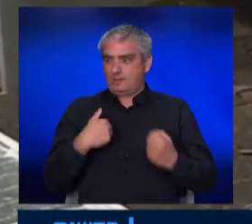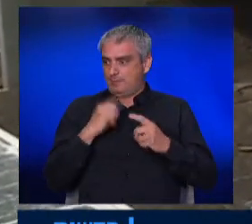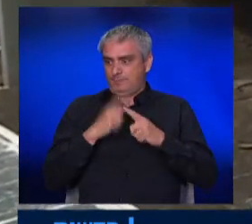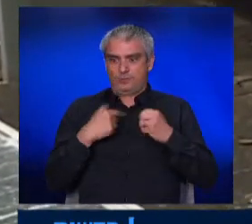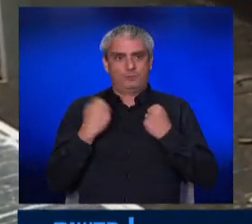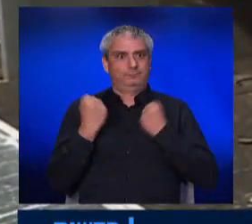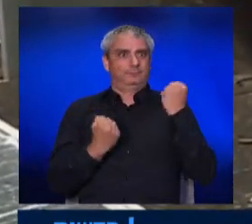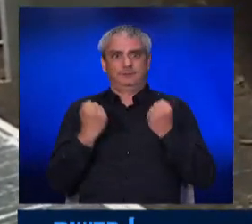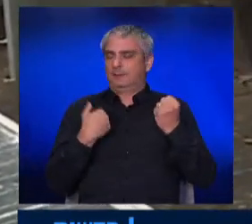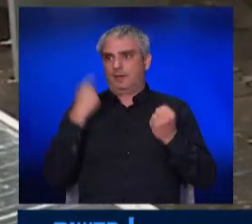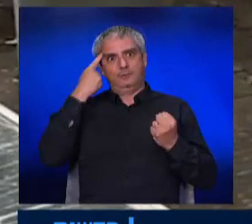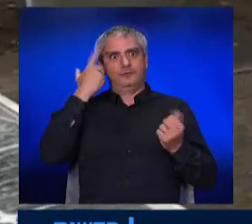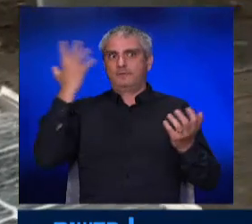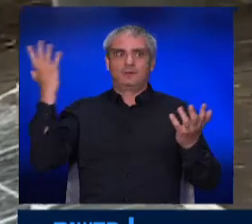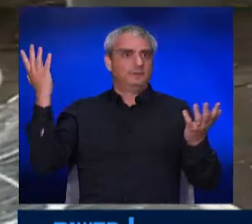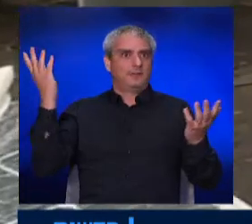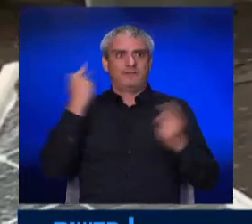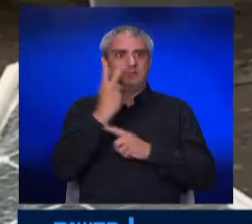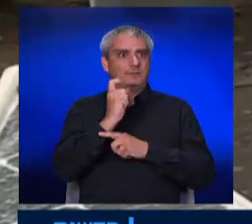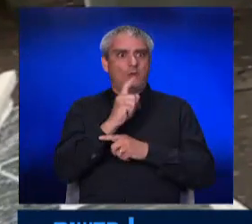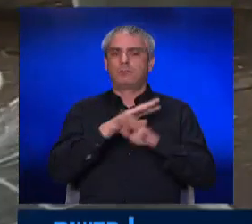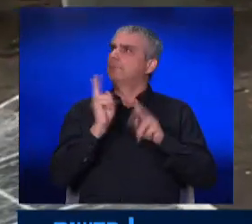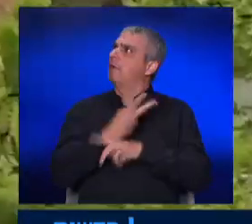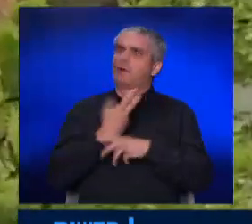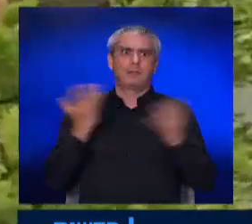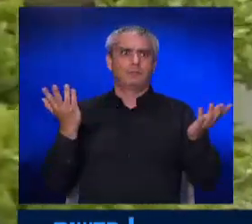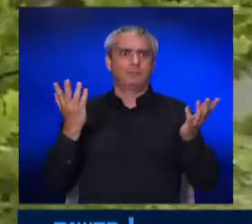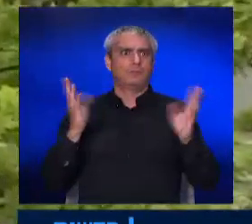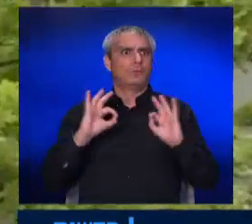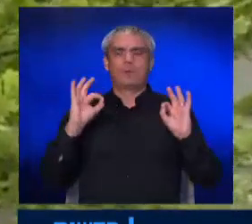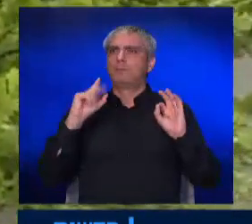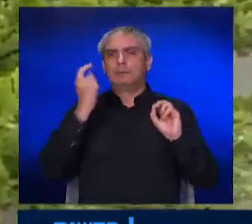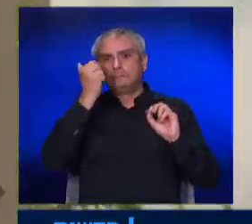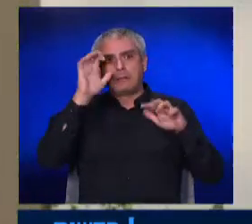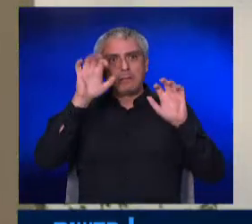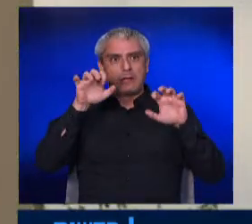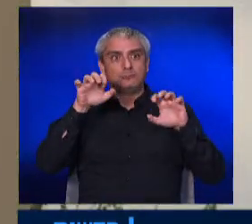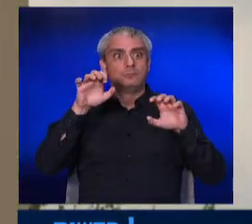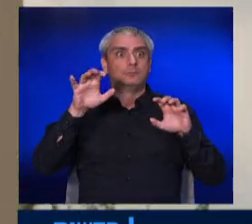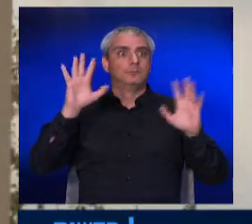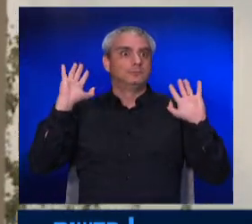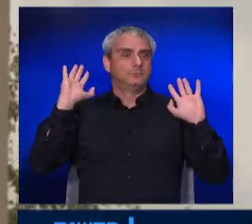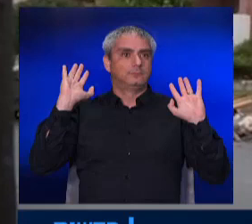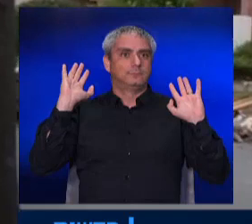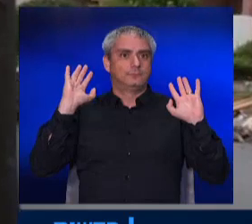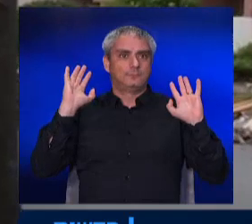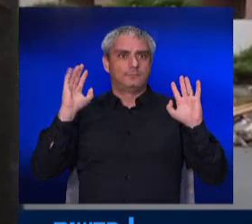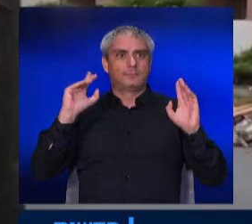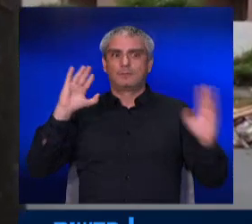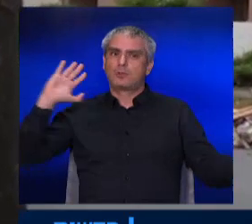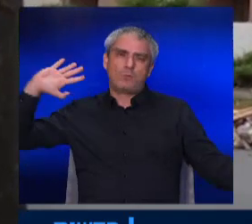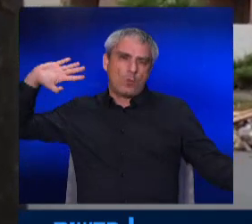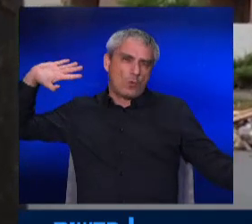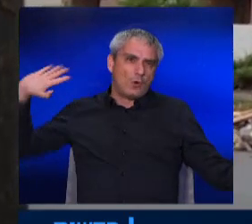eben vorbeigefahren. Ich dachte mich wirklich 20 Minuten zurück, war die Welt total in Ordnung. Da war nichts. Es hat nur